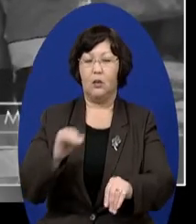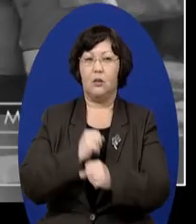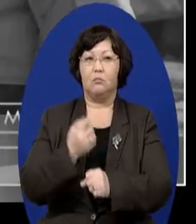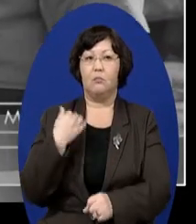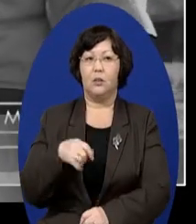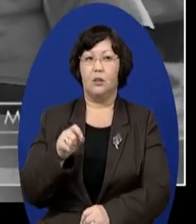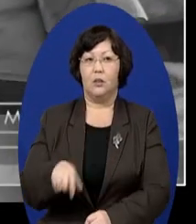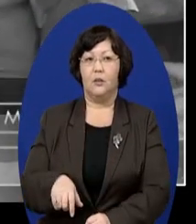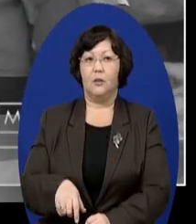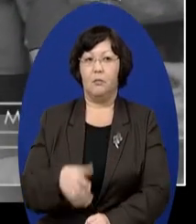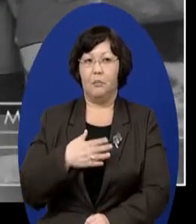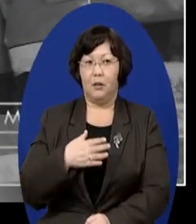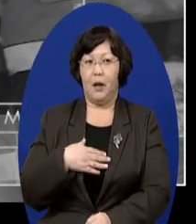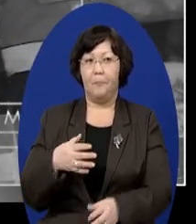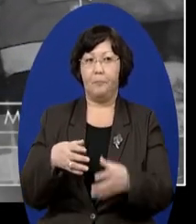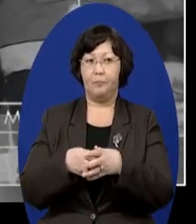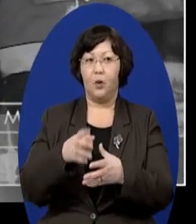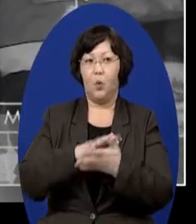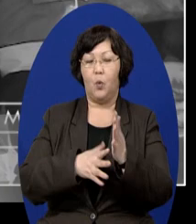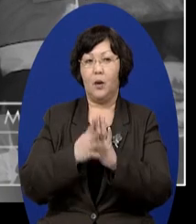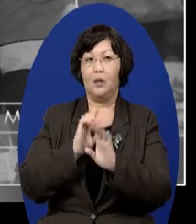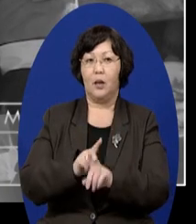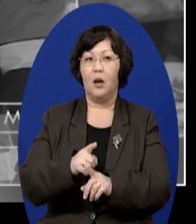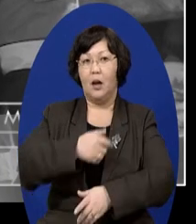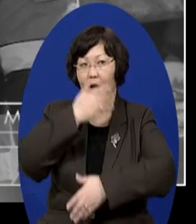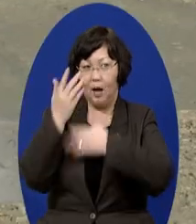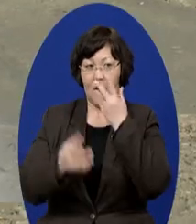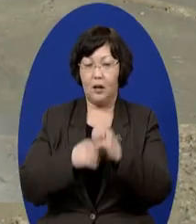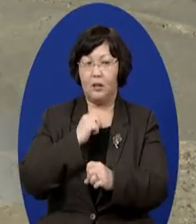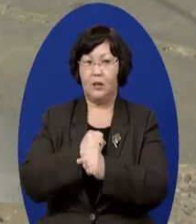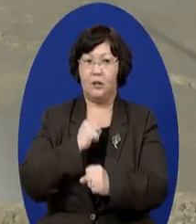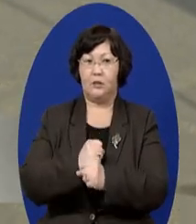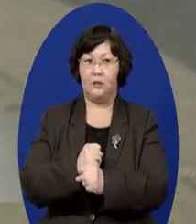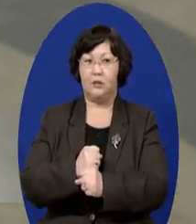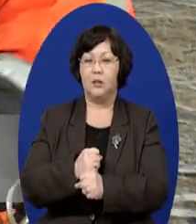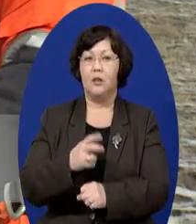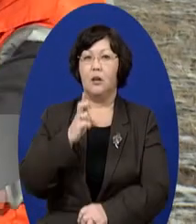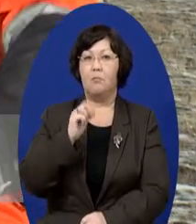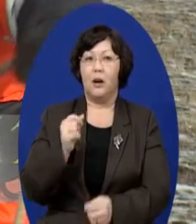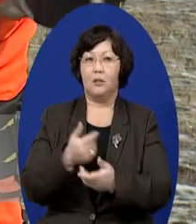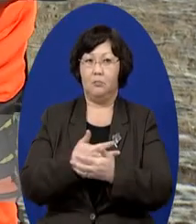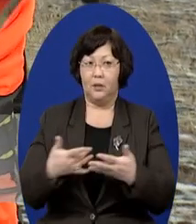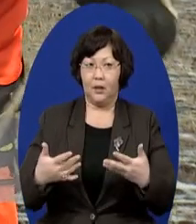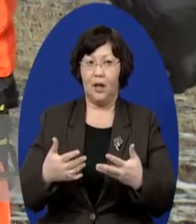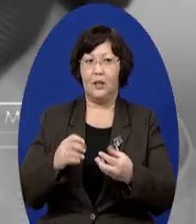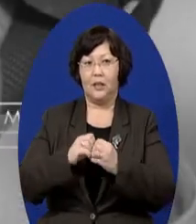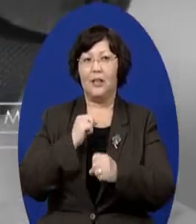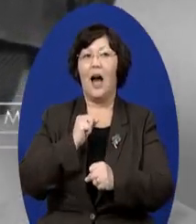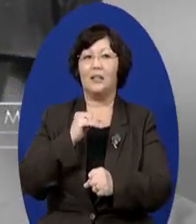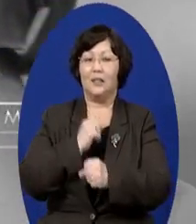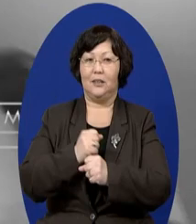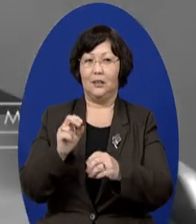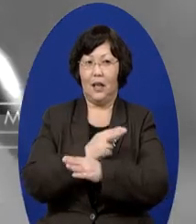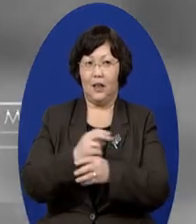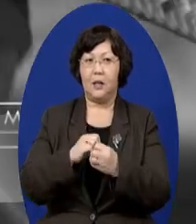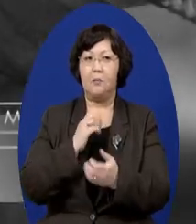одоо өнөөдөр одоо хуурийн дагуу бол одоо Мурангандаас одоо 90 хайх аврах ажиллагааны дадлаг, бага зэрэгсэлтэй ажиллах дадлагыг бол одоо хийж байна.